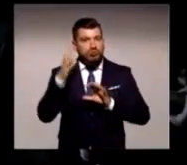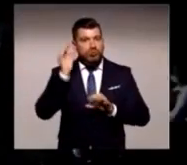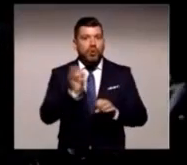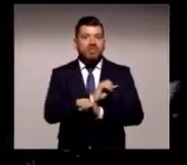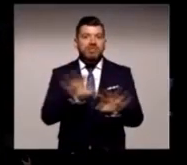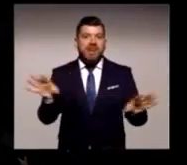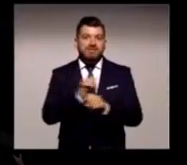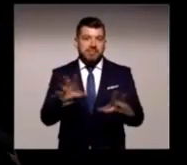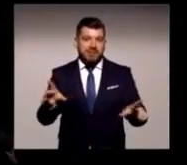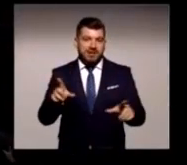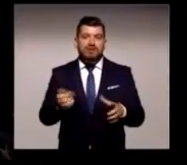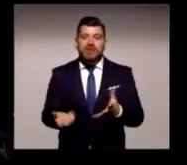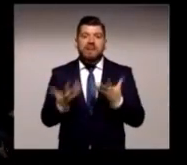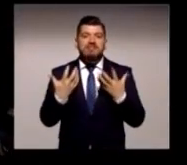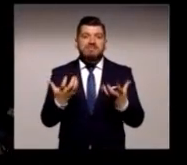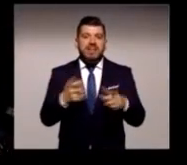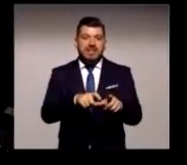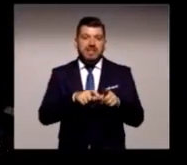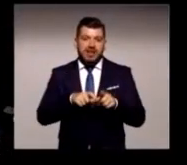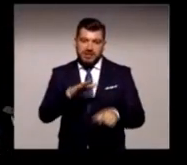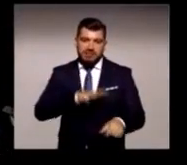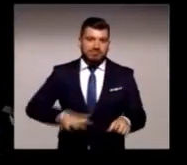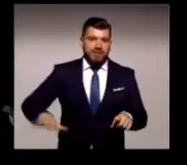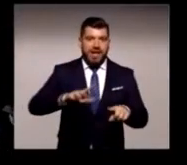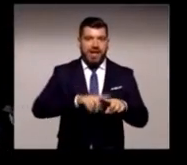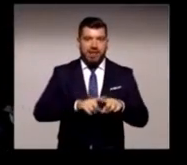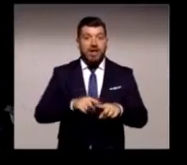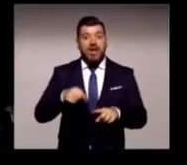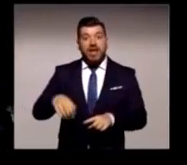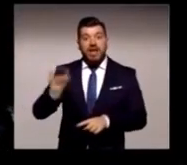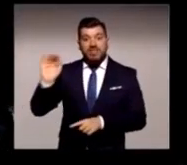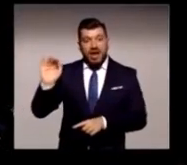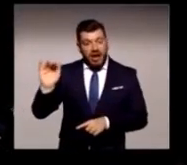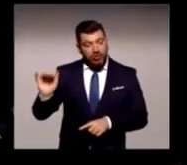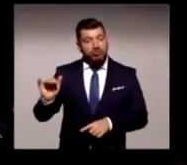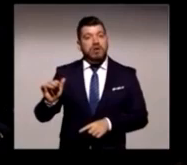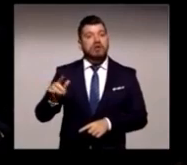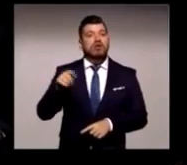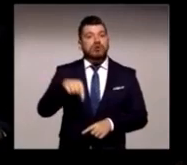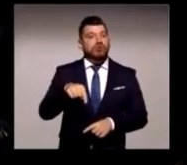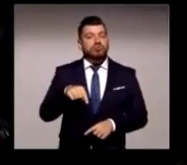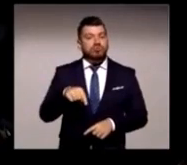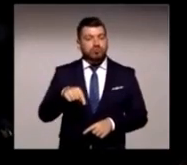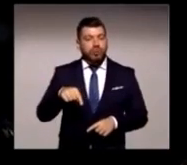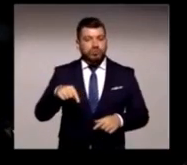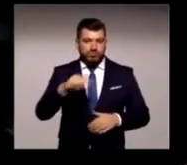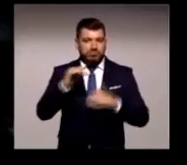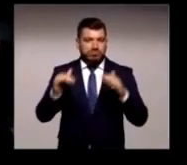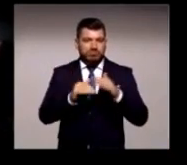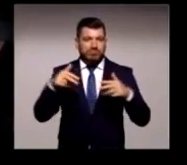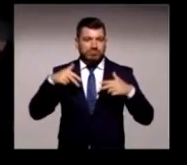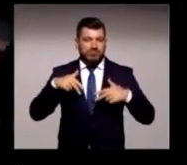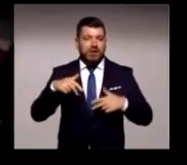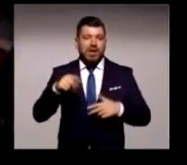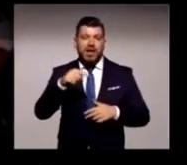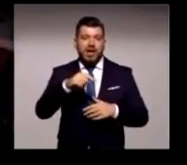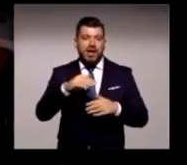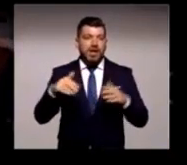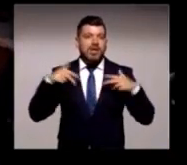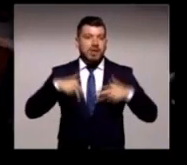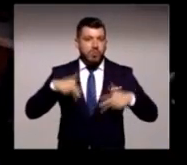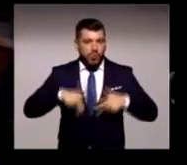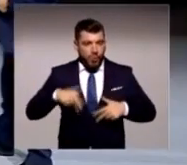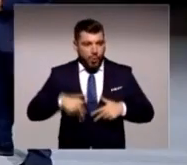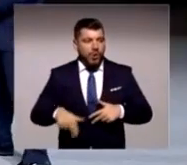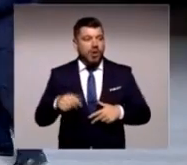Καλώ στο βήμα τον Υπουργό Ανάπτυξη και Επενδύσεων, κύριο Άδωνη Γεωργιάδη, τον οποίο θέλω να ευχαριστήσω και δημόσια για όλη την συνεργασία που έχουμε αυτού του 15 μήνε στο Υπουργείο Ανάπτυξη.